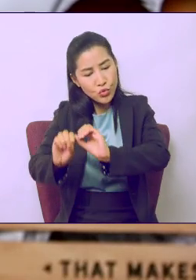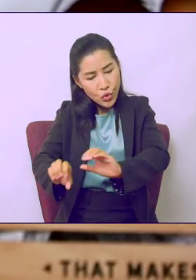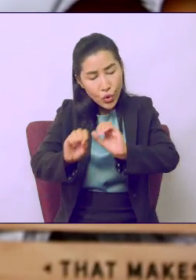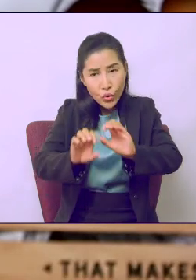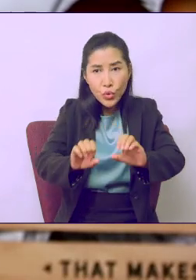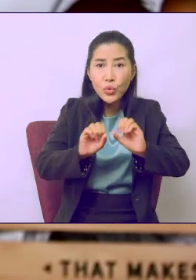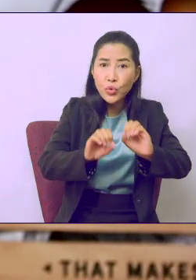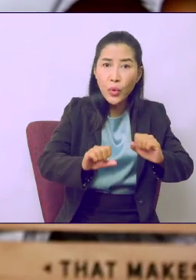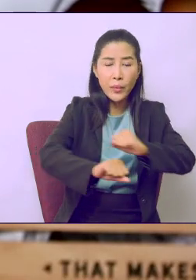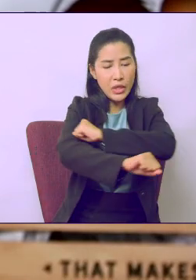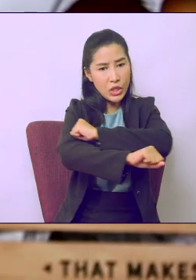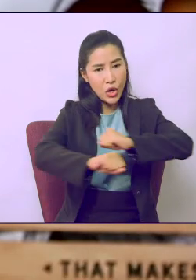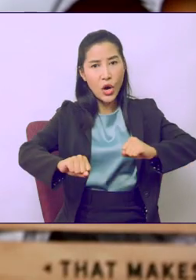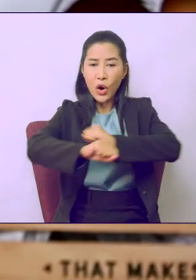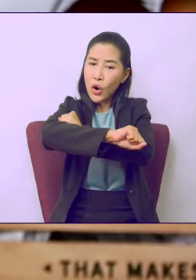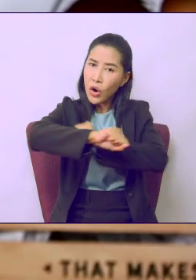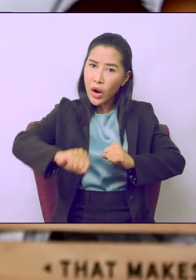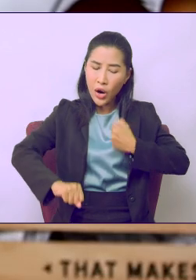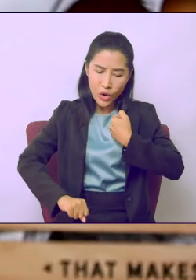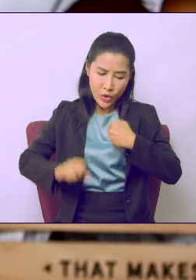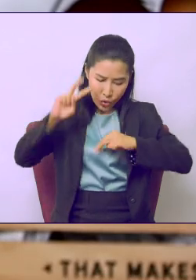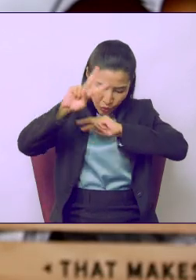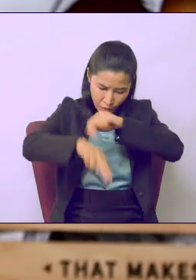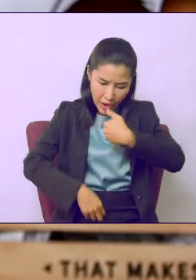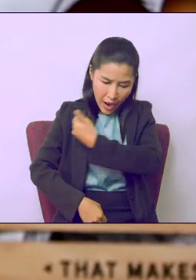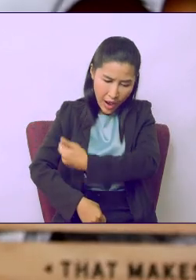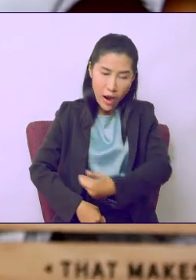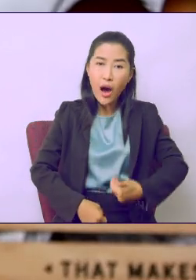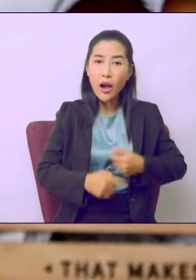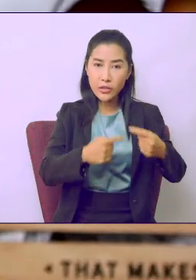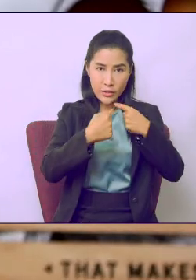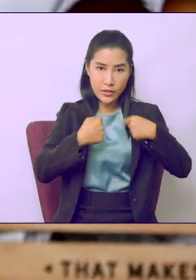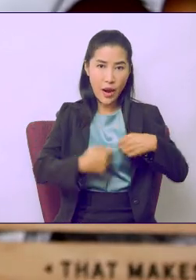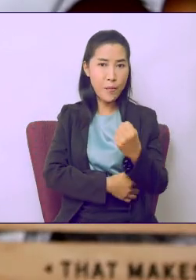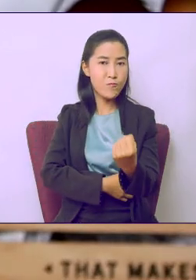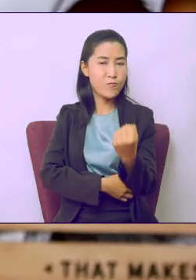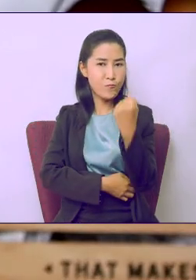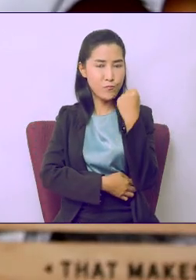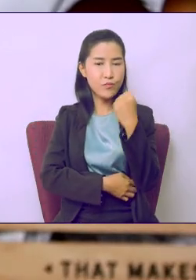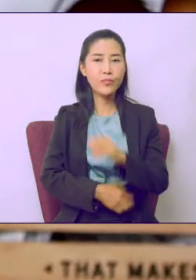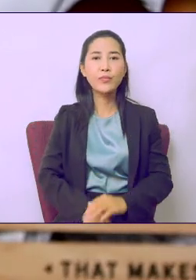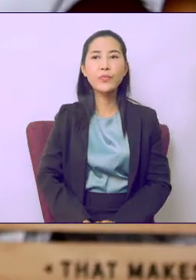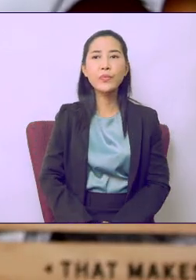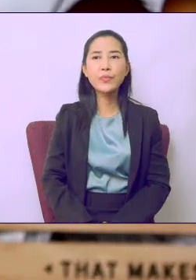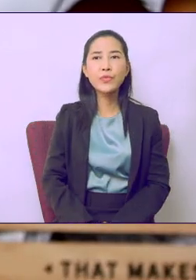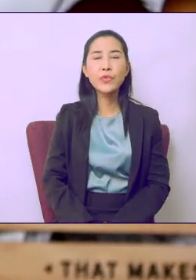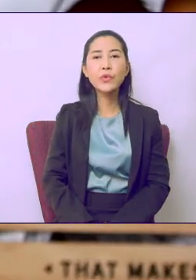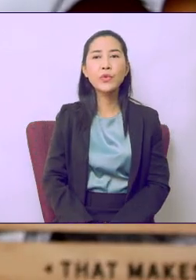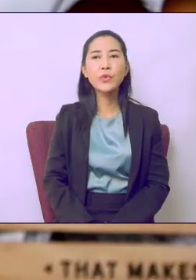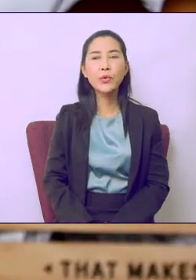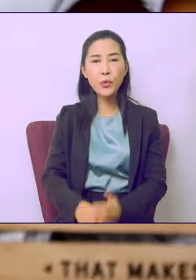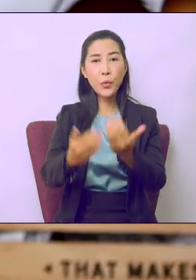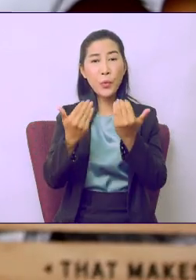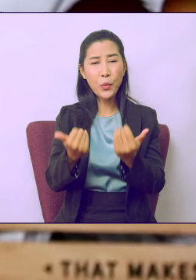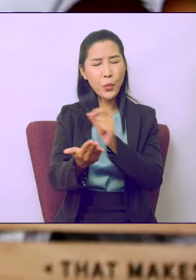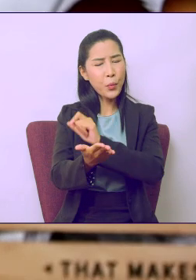ใช้เพื่อใช้ออกกำลังกายนะครับเพื่อดูแลร่างกายแลก็จิตใจนะครับก็วันนี้ก็นะครับเลคเชอร์